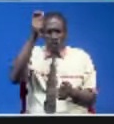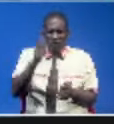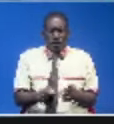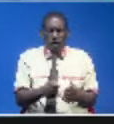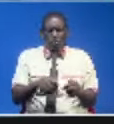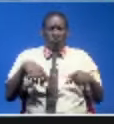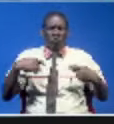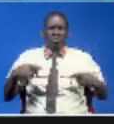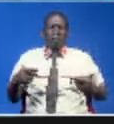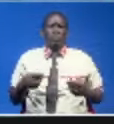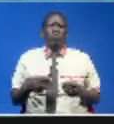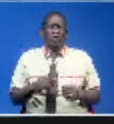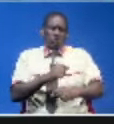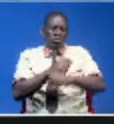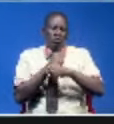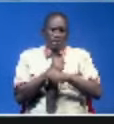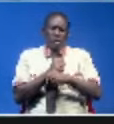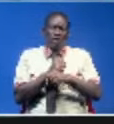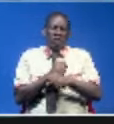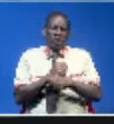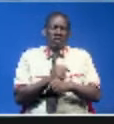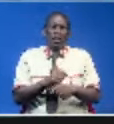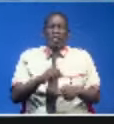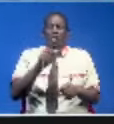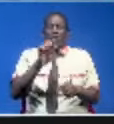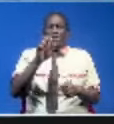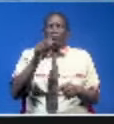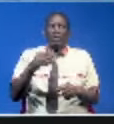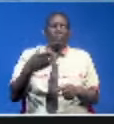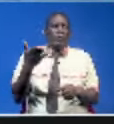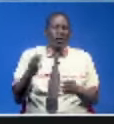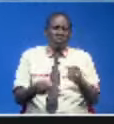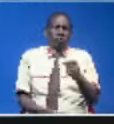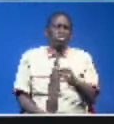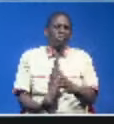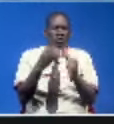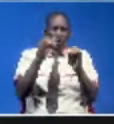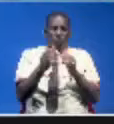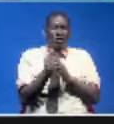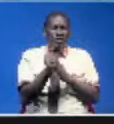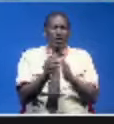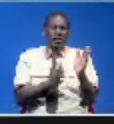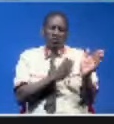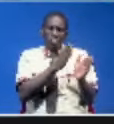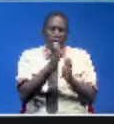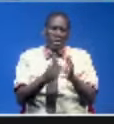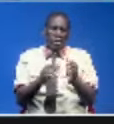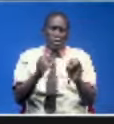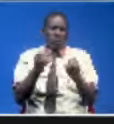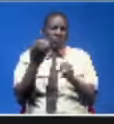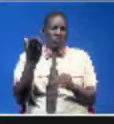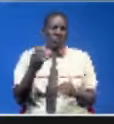wanadamu zinalindwa kwa dhati. Kevin Mutai alihudhuria uzinduzi huo akaiandaa taarifa hii.